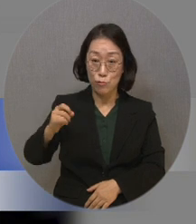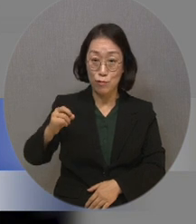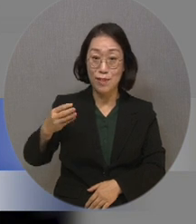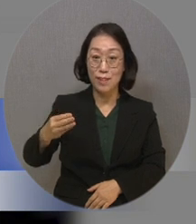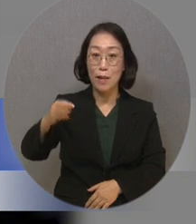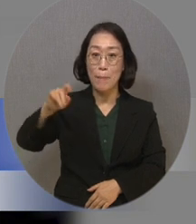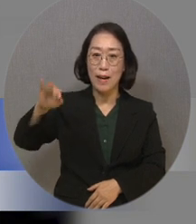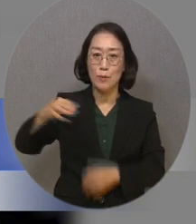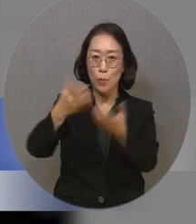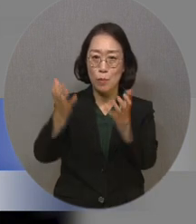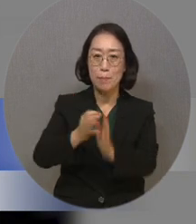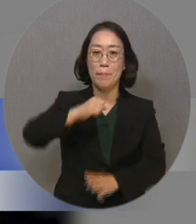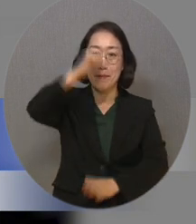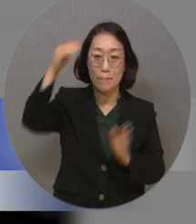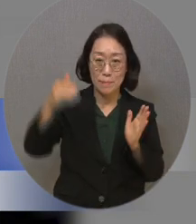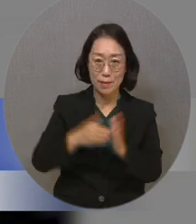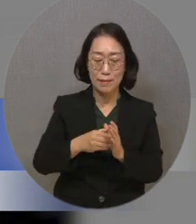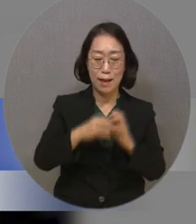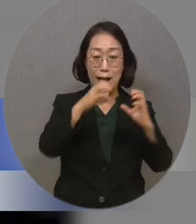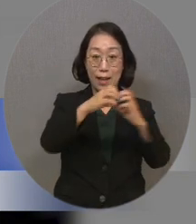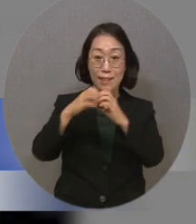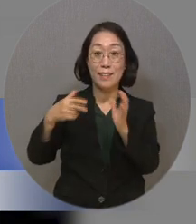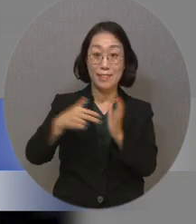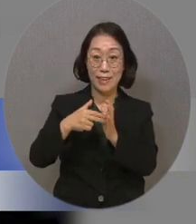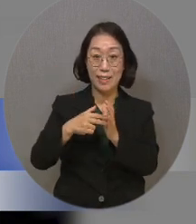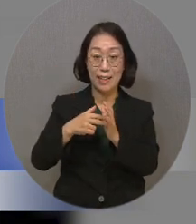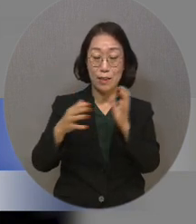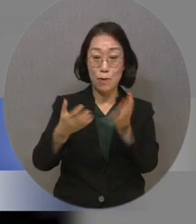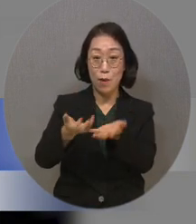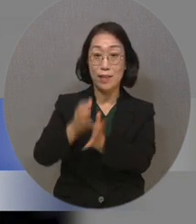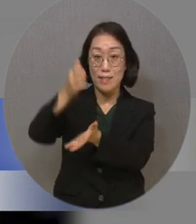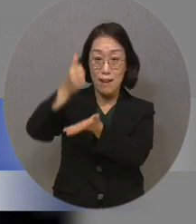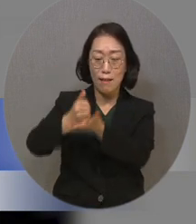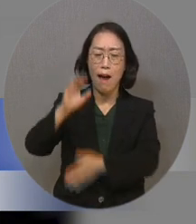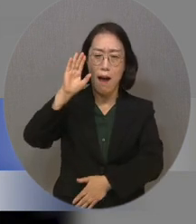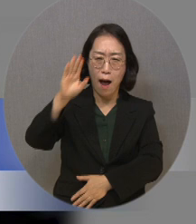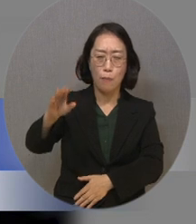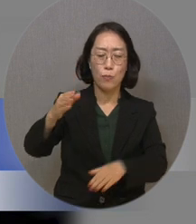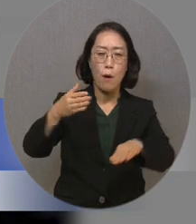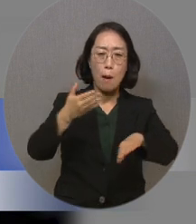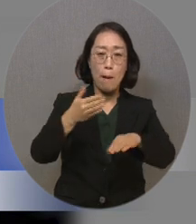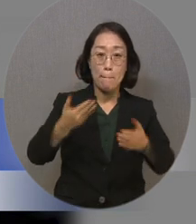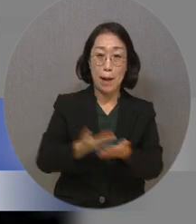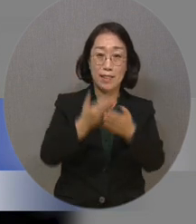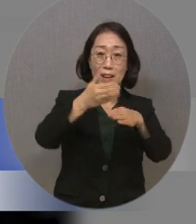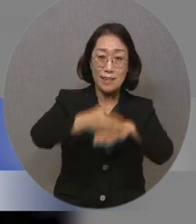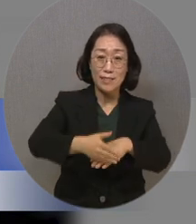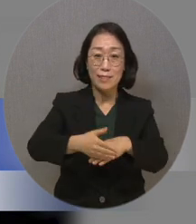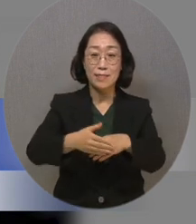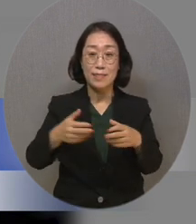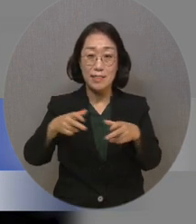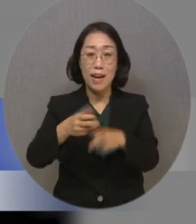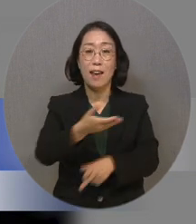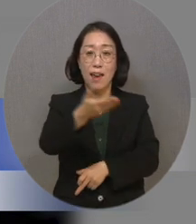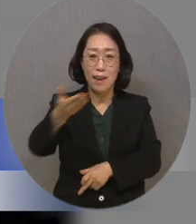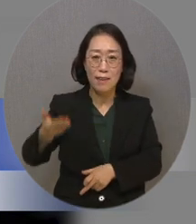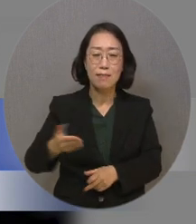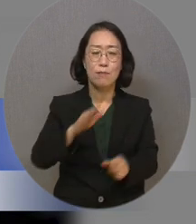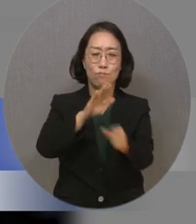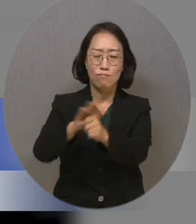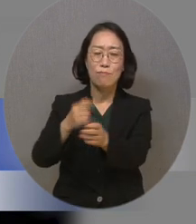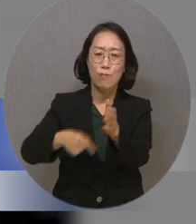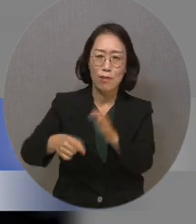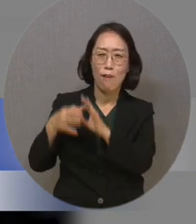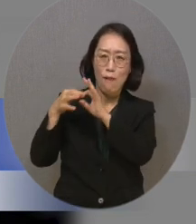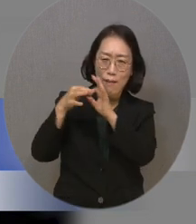차지했습니다. 한편 하트하트 재단 오지철 회장은 앞으로도 발달장애인의 위대한 꿈을 마음껏 펼칠 수 있도록